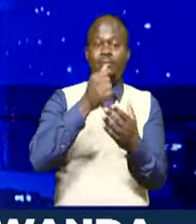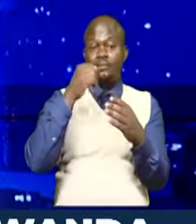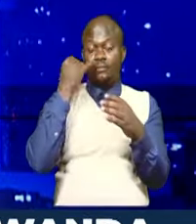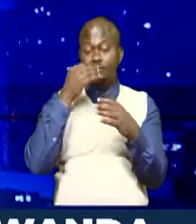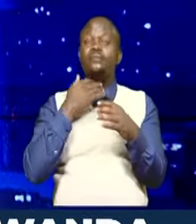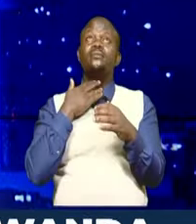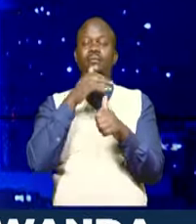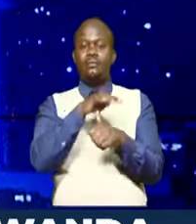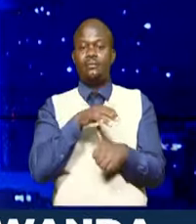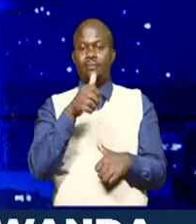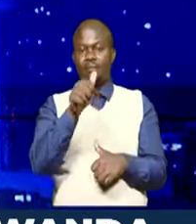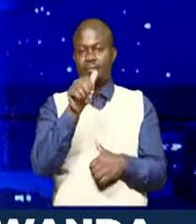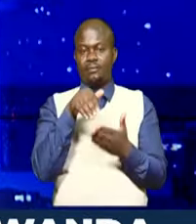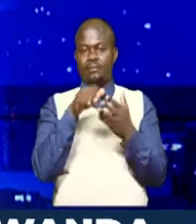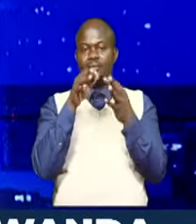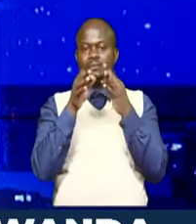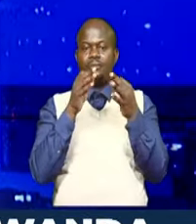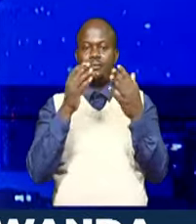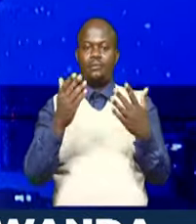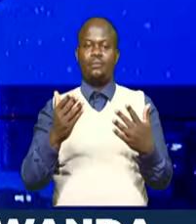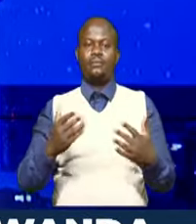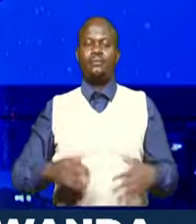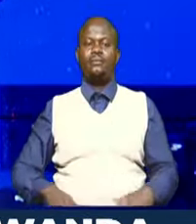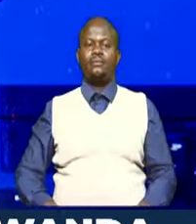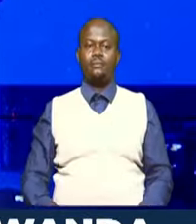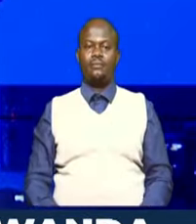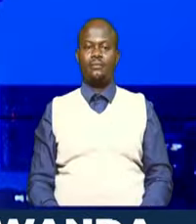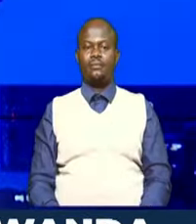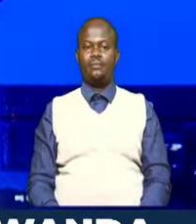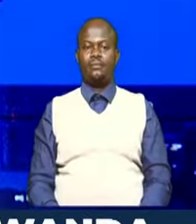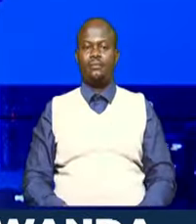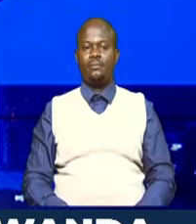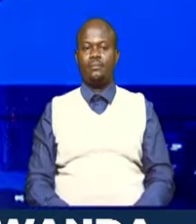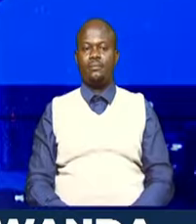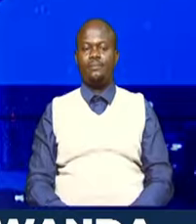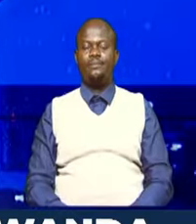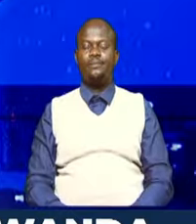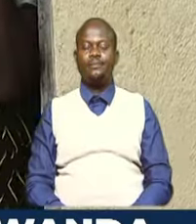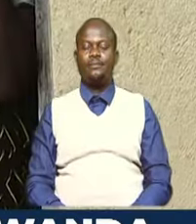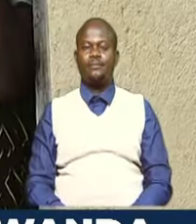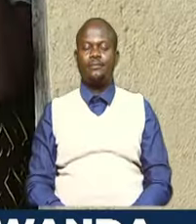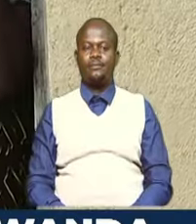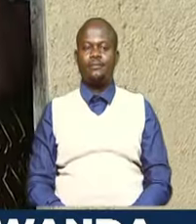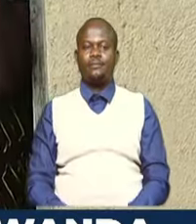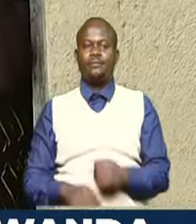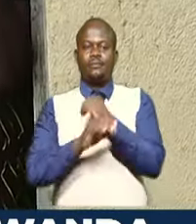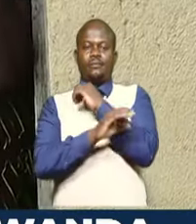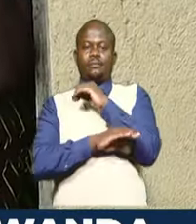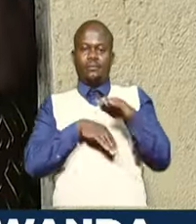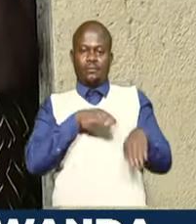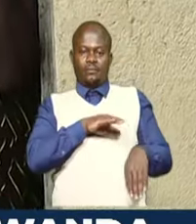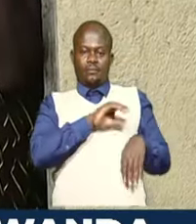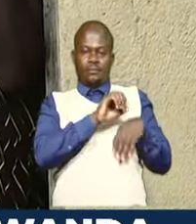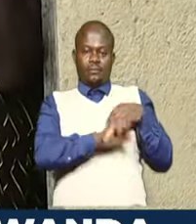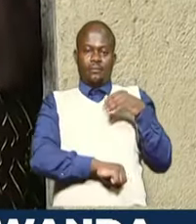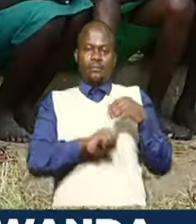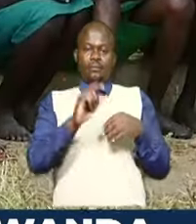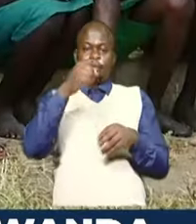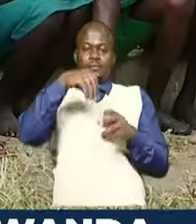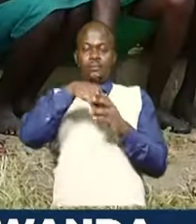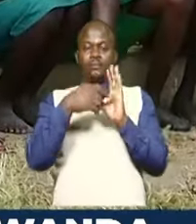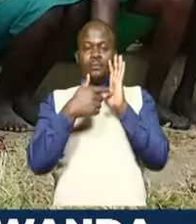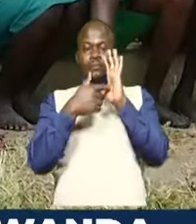kubahohotera. Emebote Mushashi ndetse na James Kakwerere nibo badukurikiraniye iyo nkuru. Igihugu cya Sudani y'Epfo ni kimwe mu